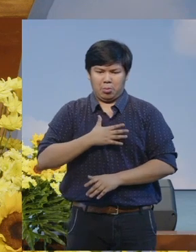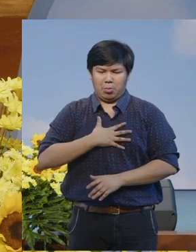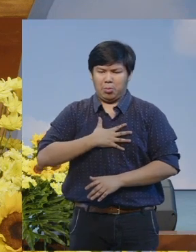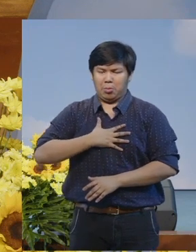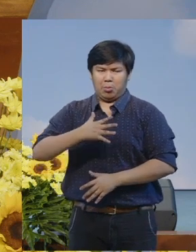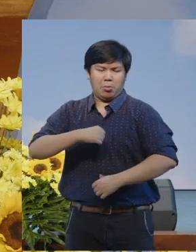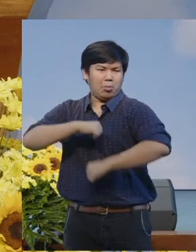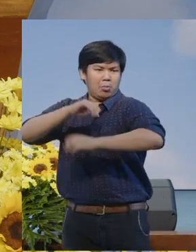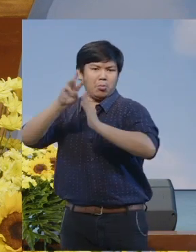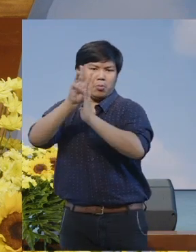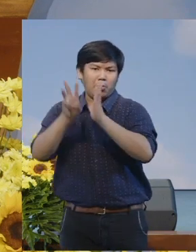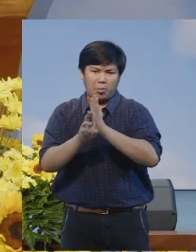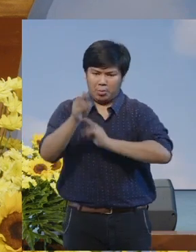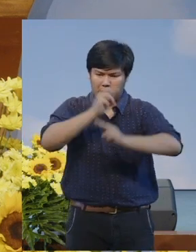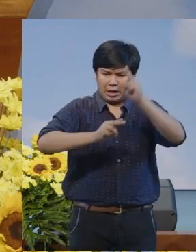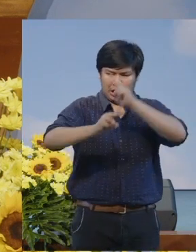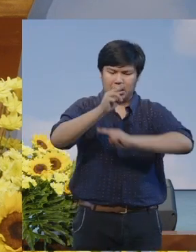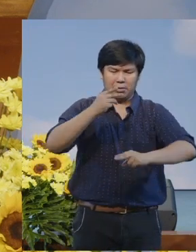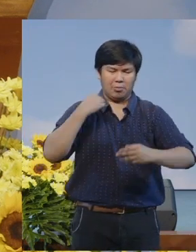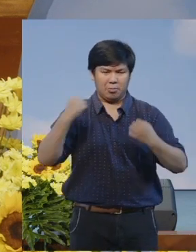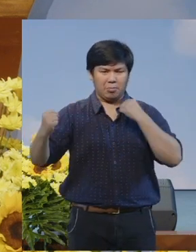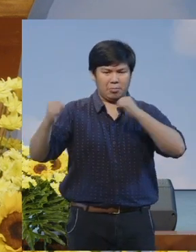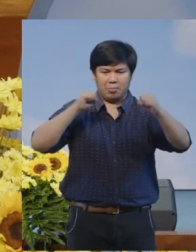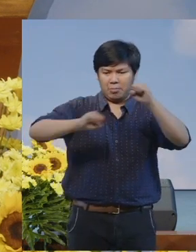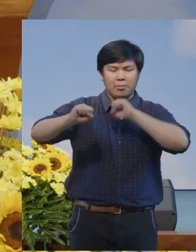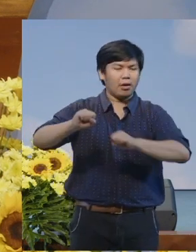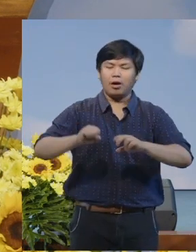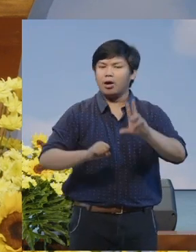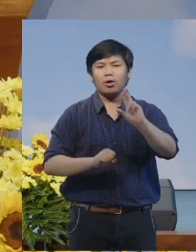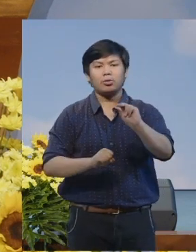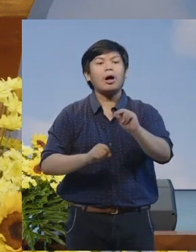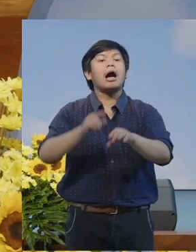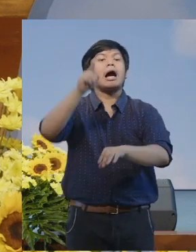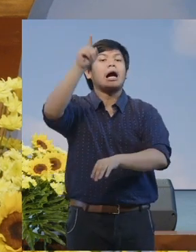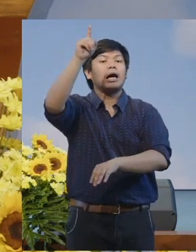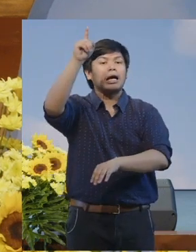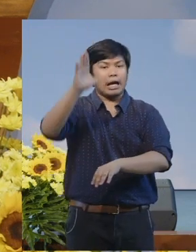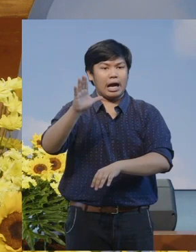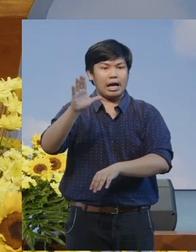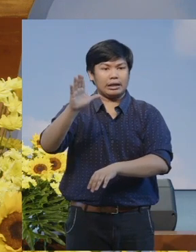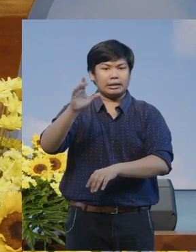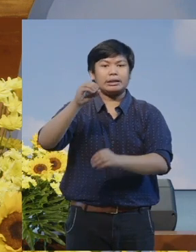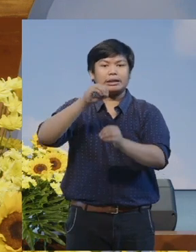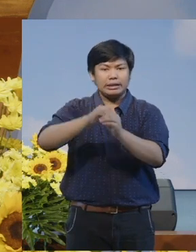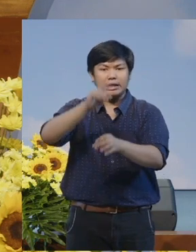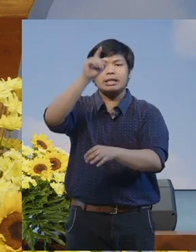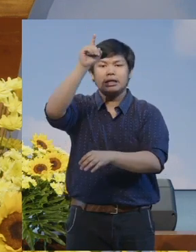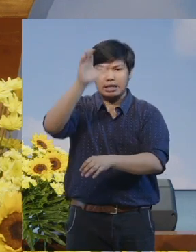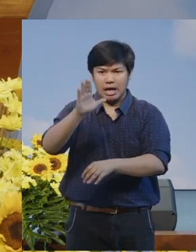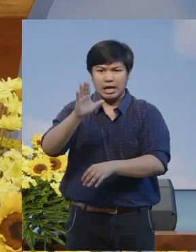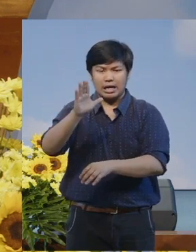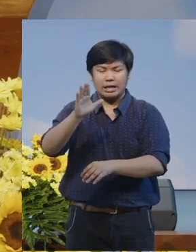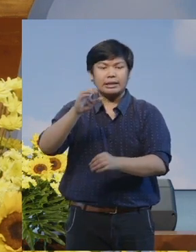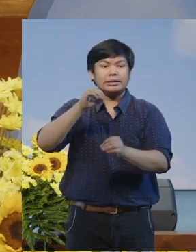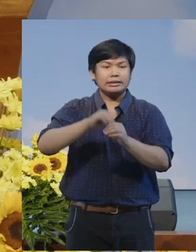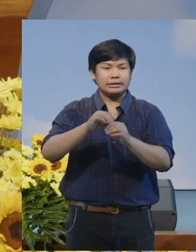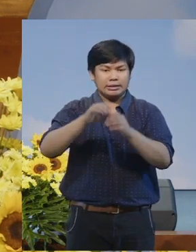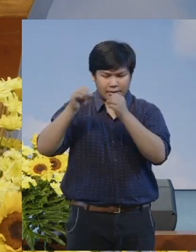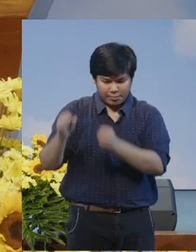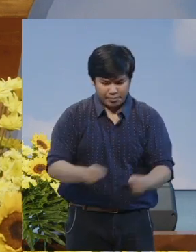mga kamay at paa. But be strong in the Lord and in the strength of His